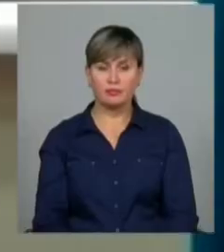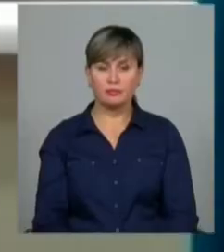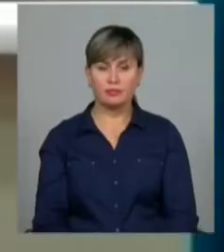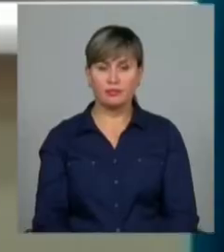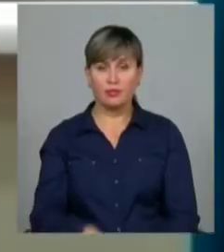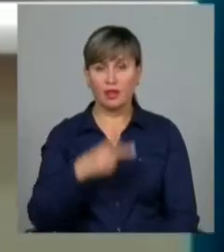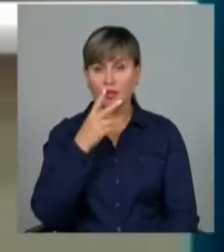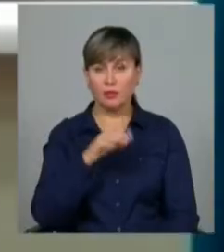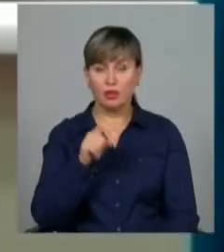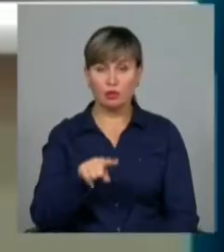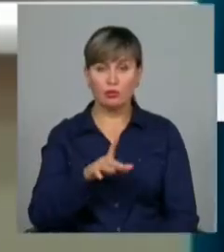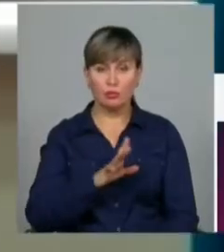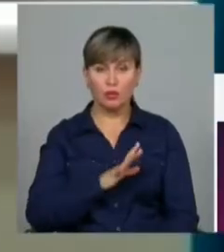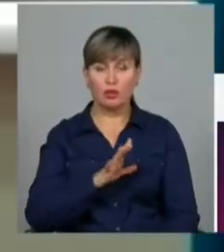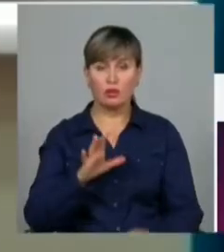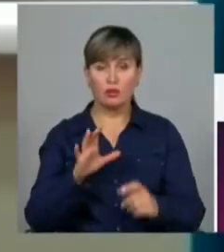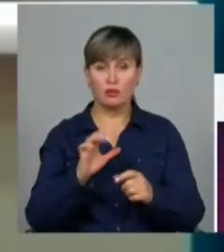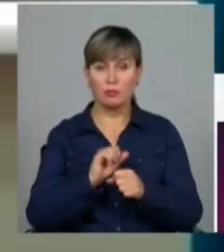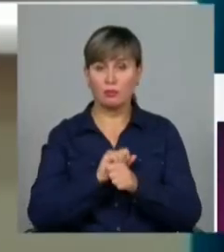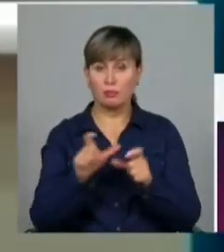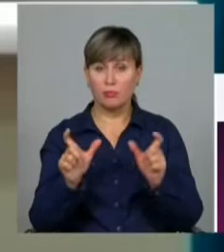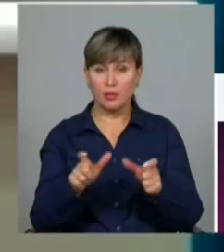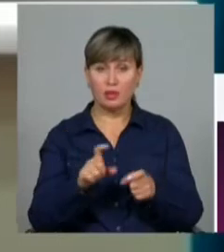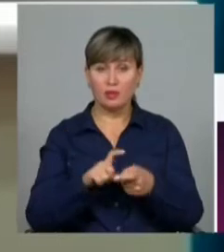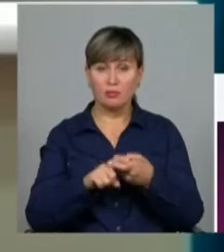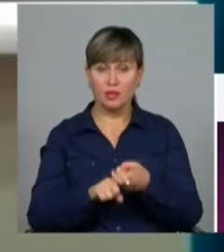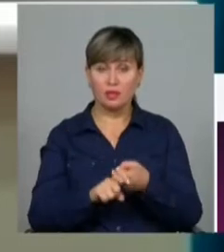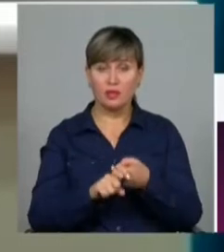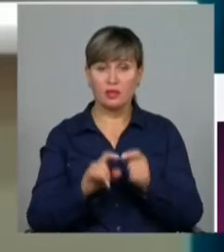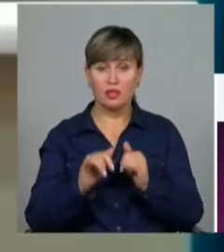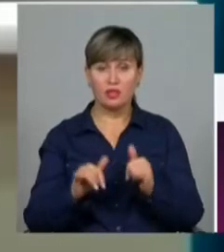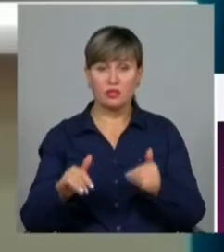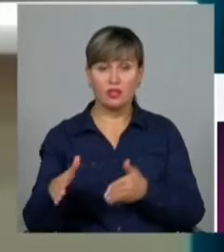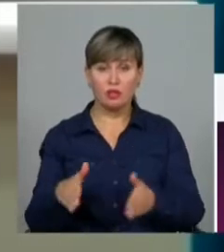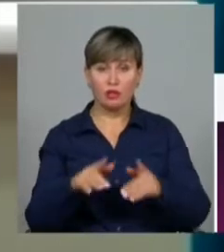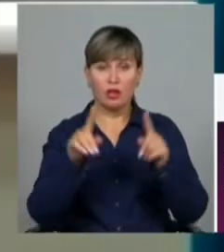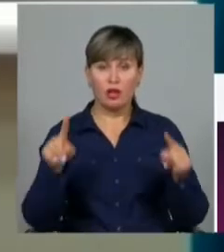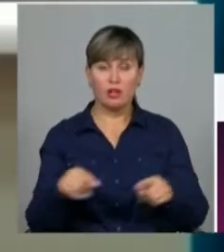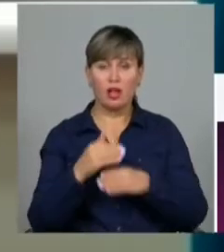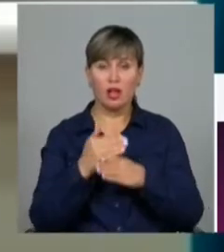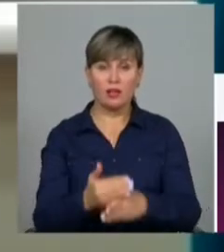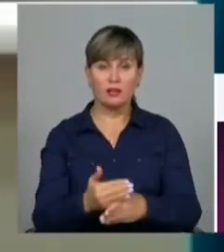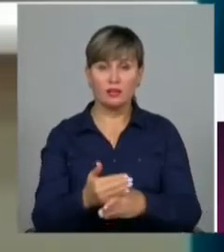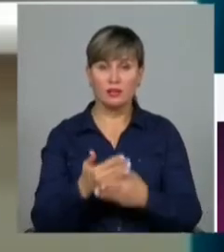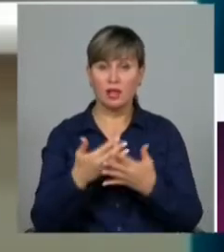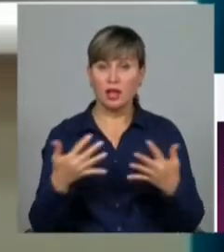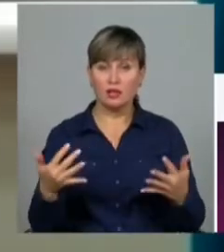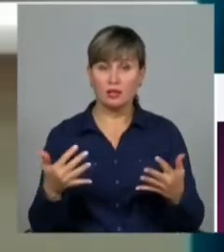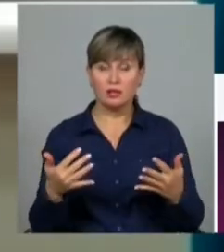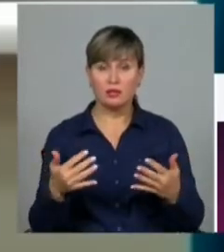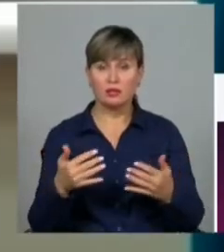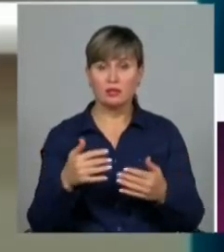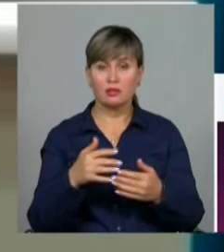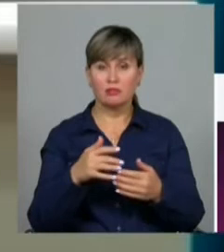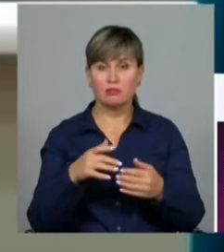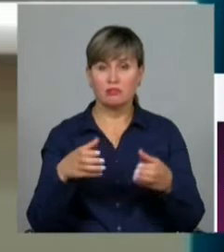Несмотря на то, что была пандемия ТВЕ, основные индикаторы развития дорожной карты оказания фтизиопульмонологической